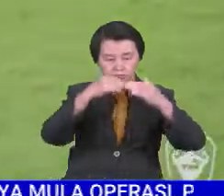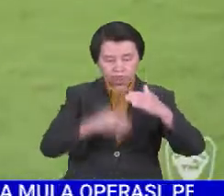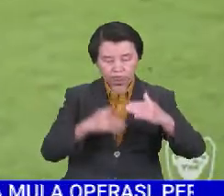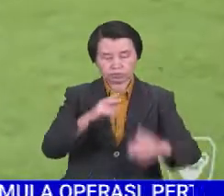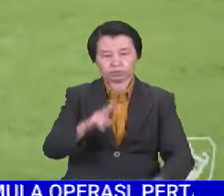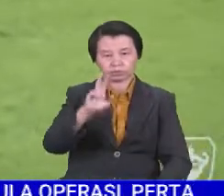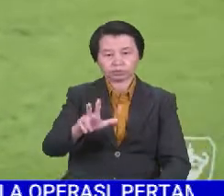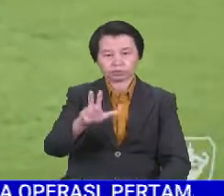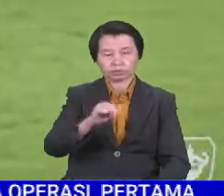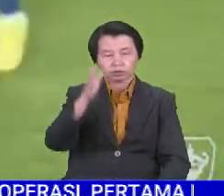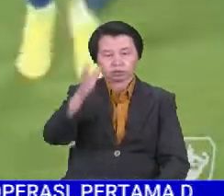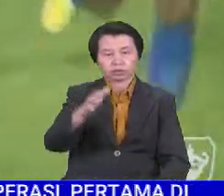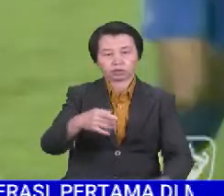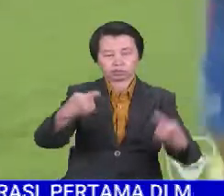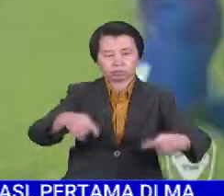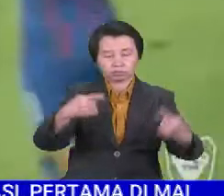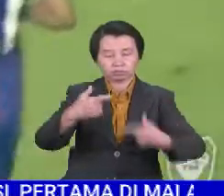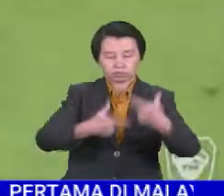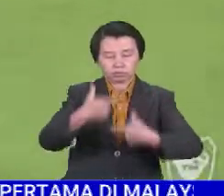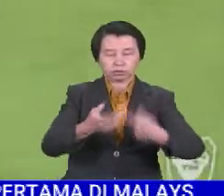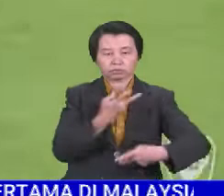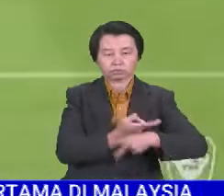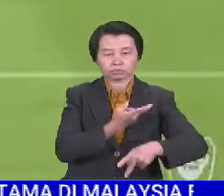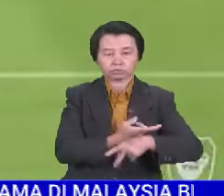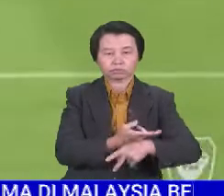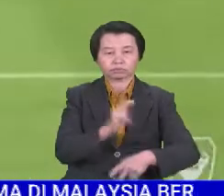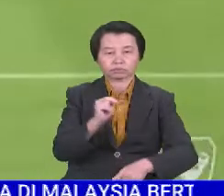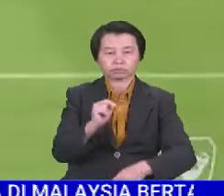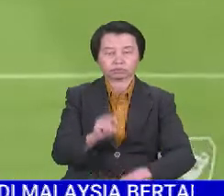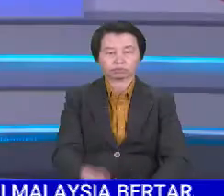23 yang akan bersaing dalam Liga simpanan